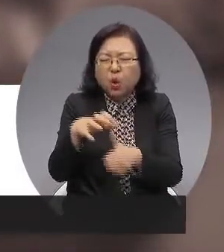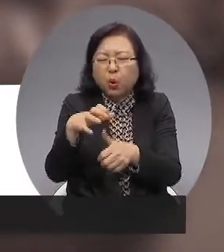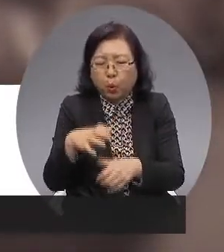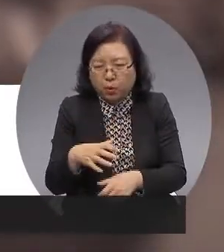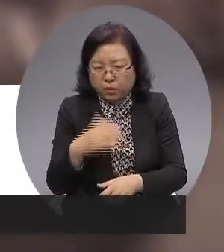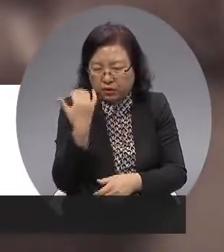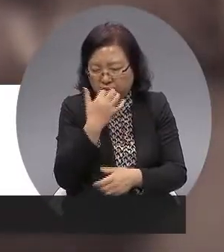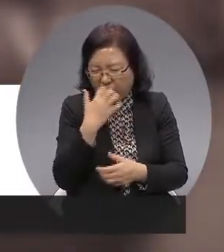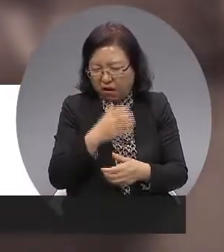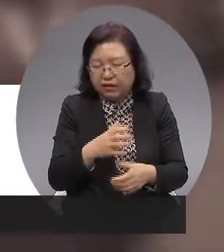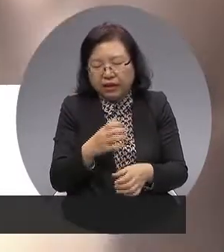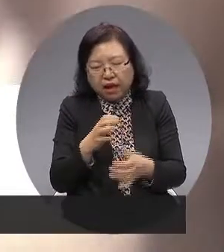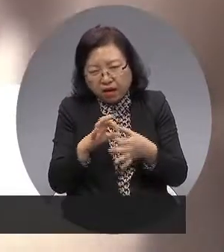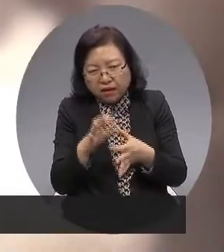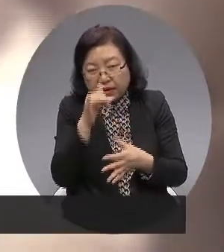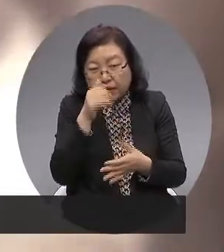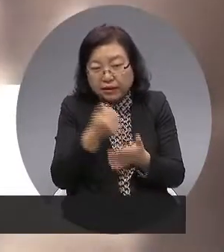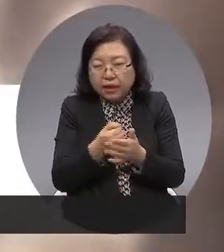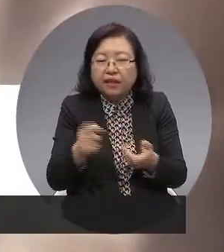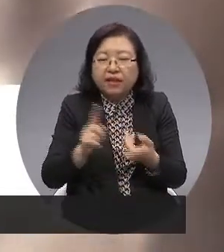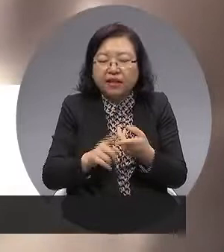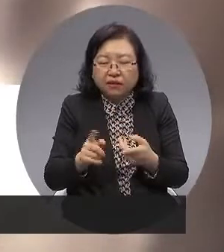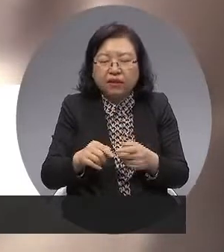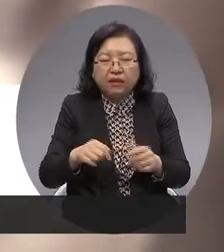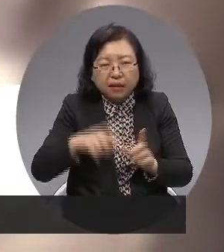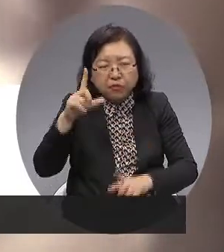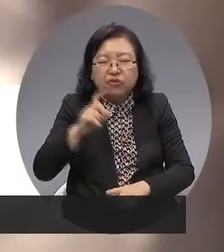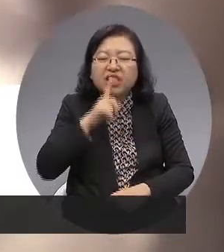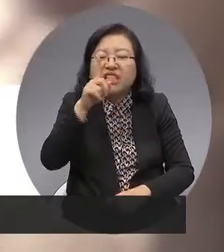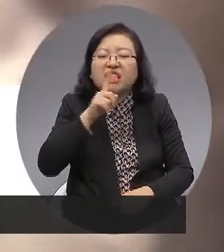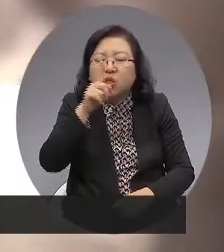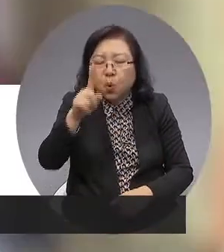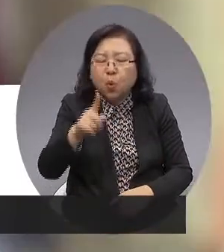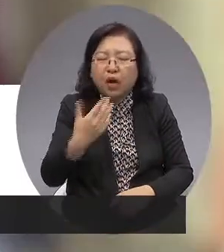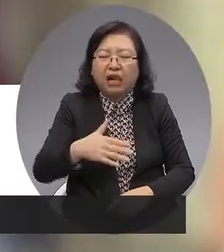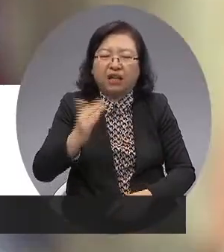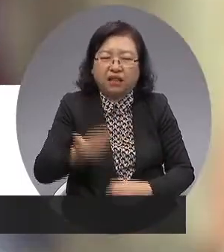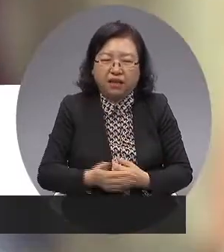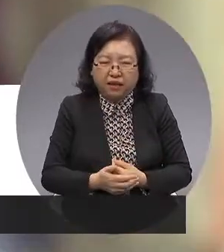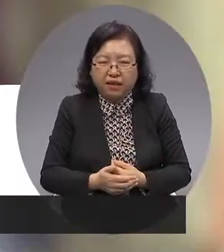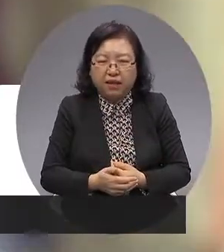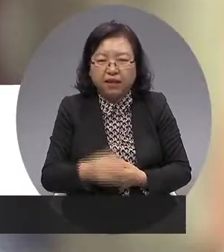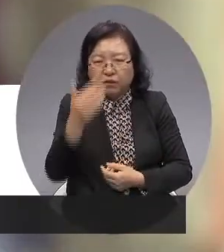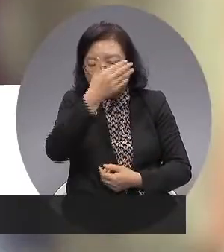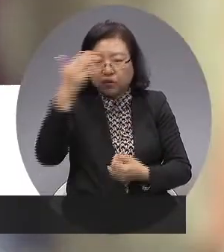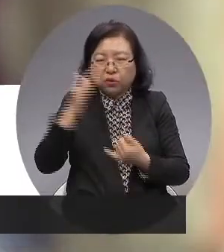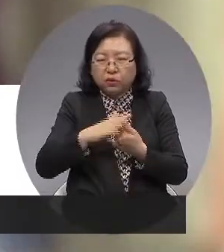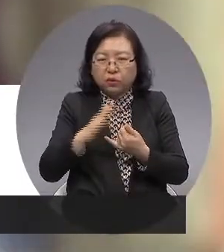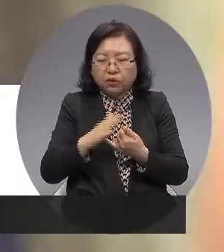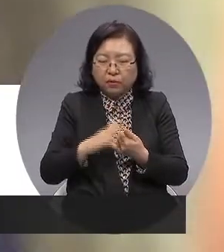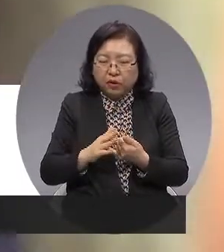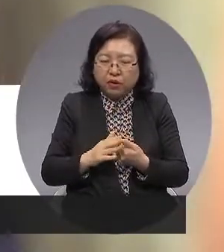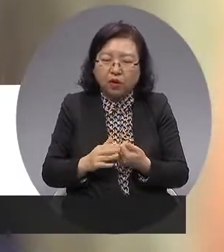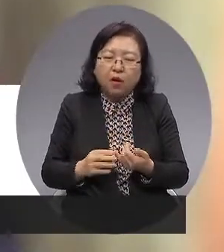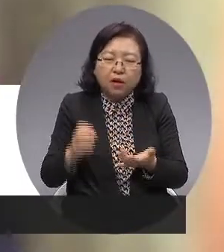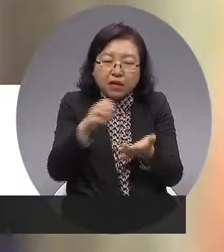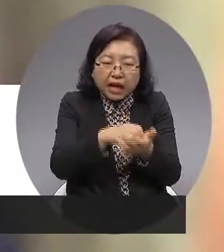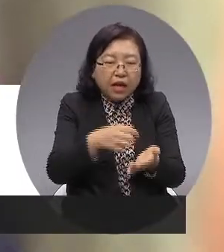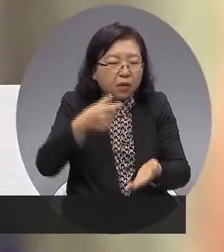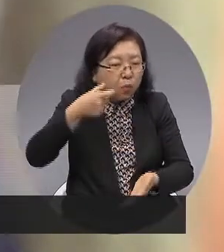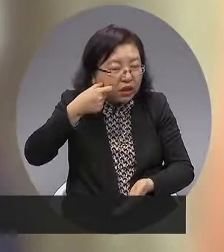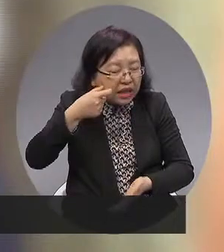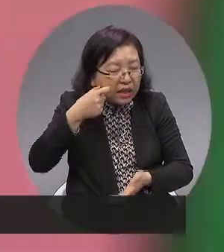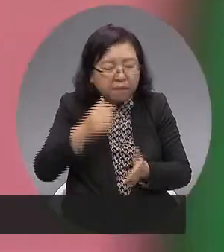그런 부분은 이제 주로 신고에 의존을 하고 있고 청소년들에게 함부로 들어가지 못하게 이렇게 법적인 의무를 좀 부여를 한